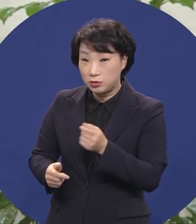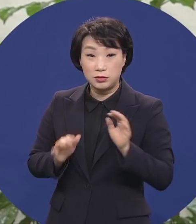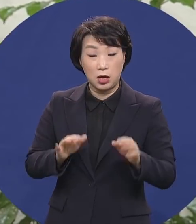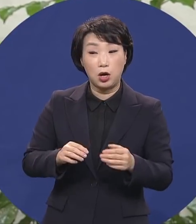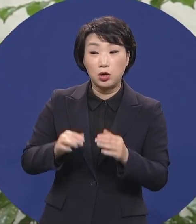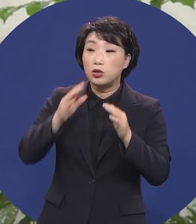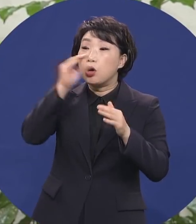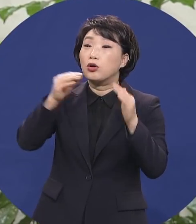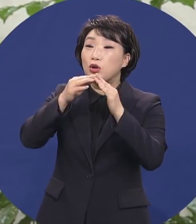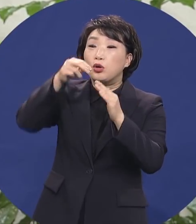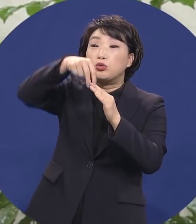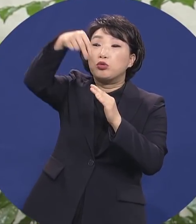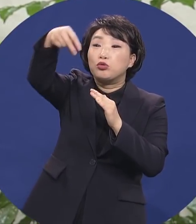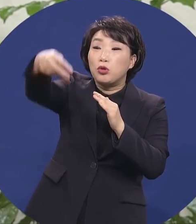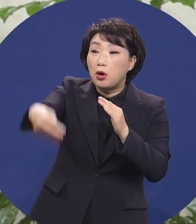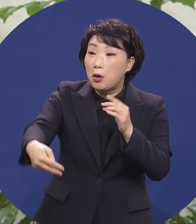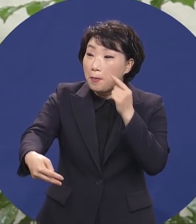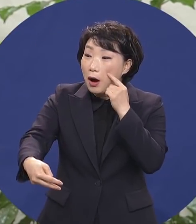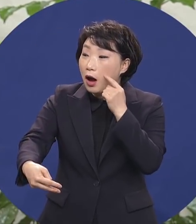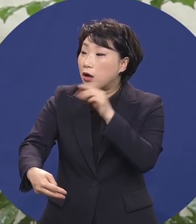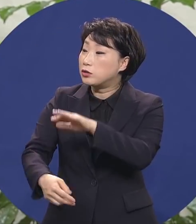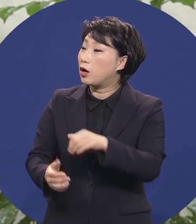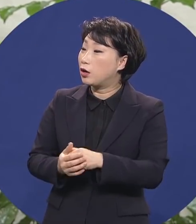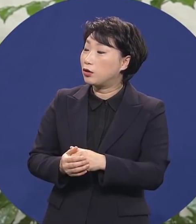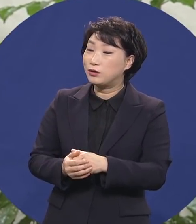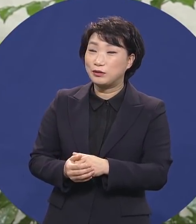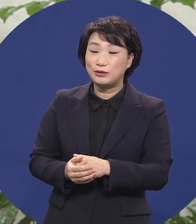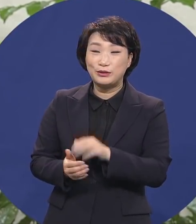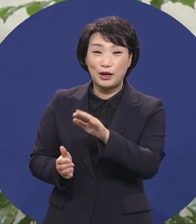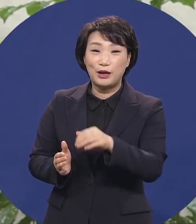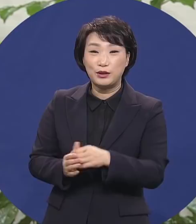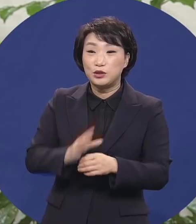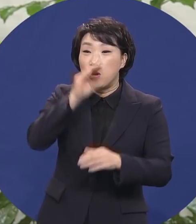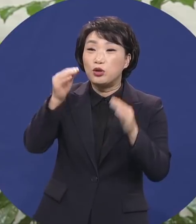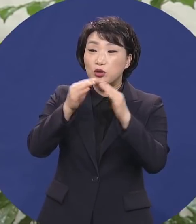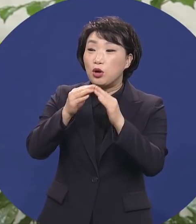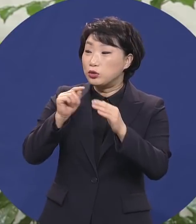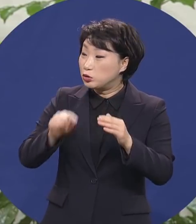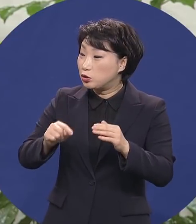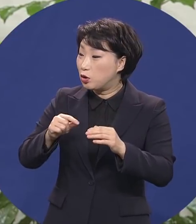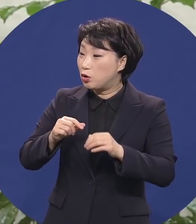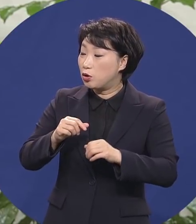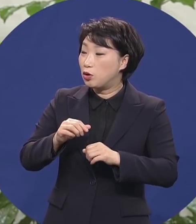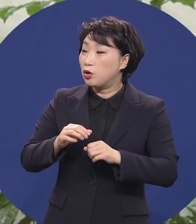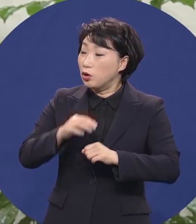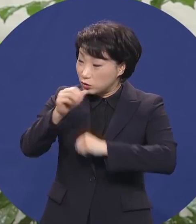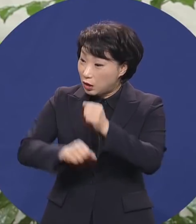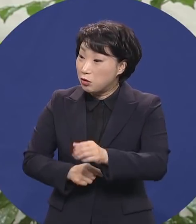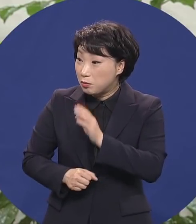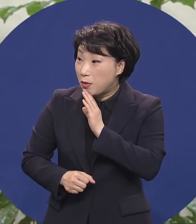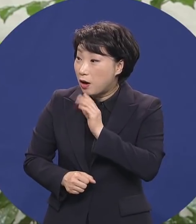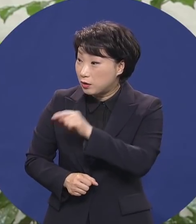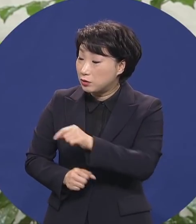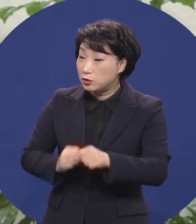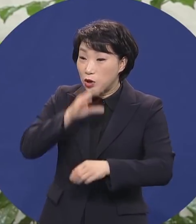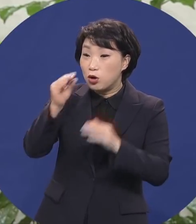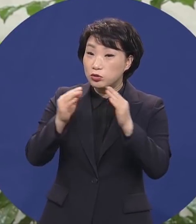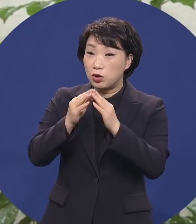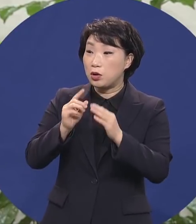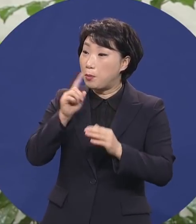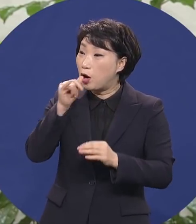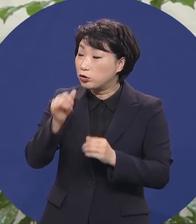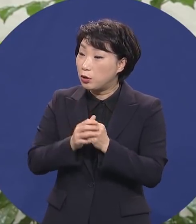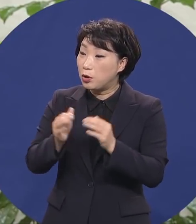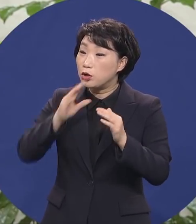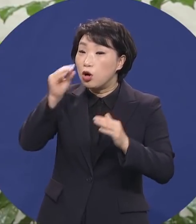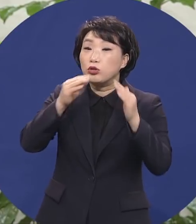한번 뛰어내려봐라. 너는 성전을 네 맘대로 할 수 있고 네가 그래도 성전이라고 하니까